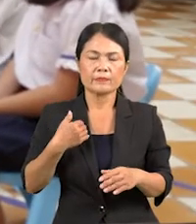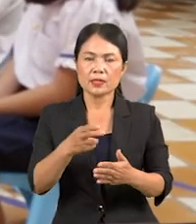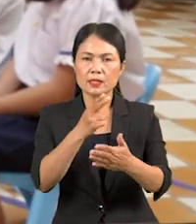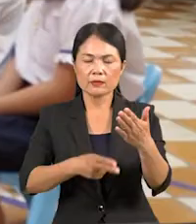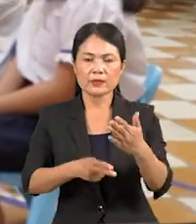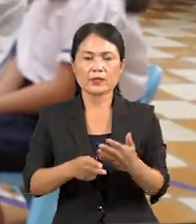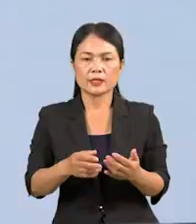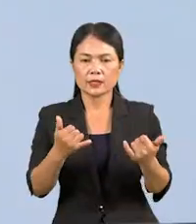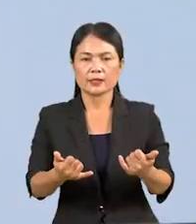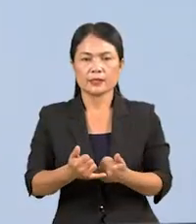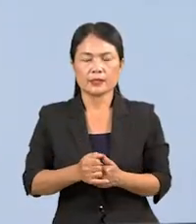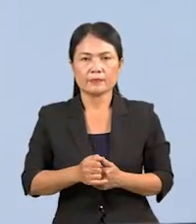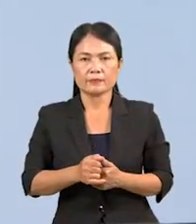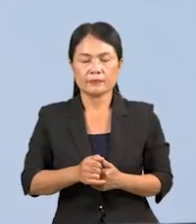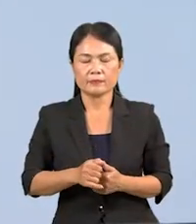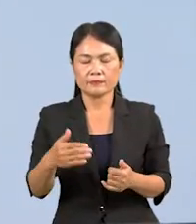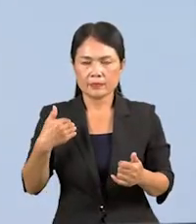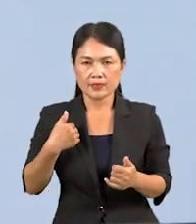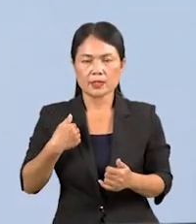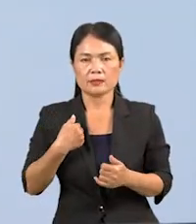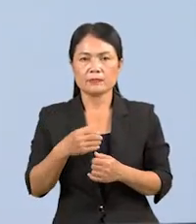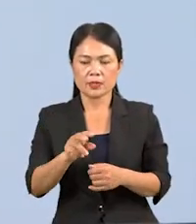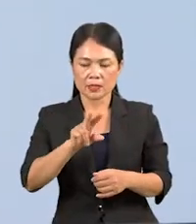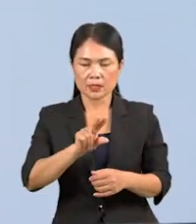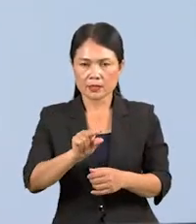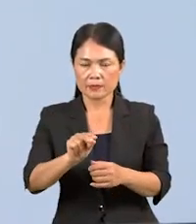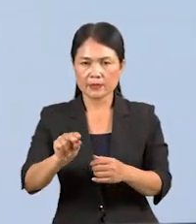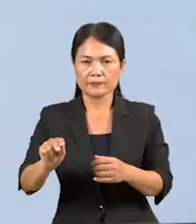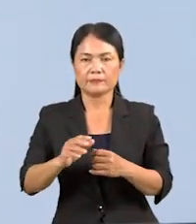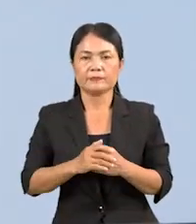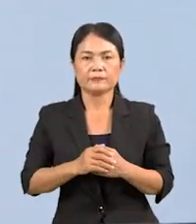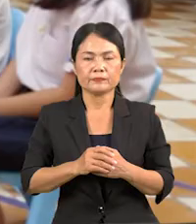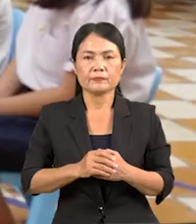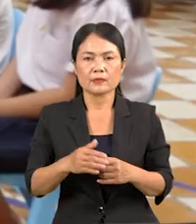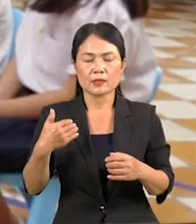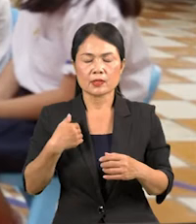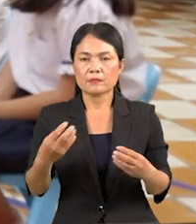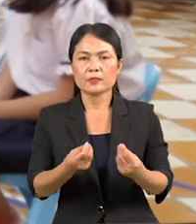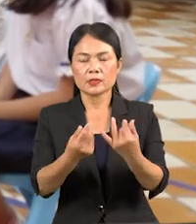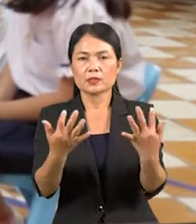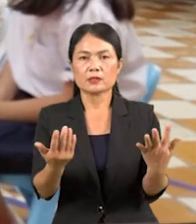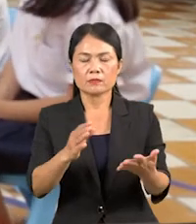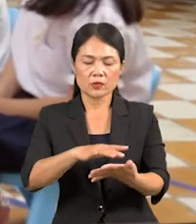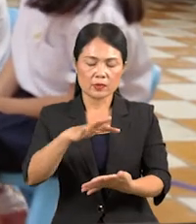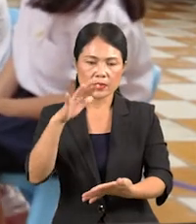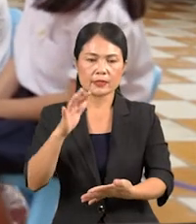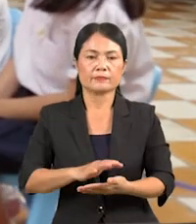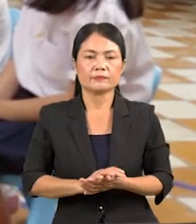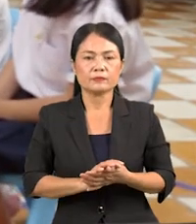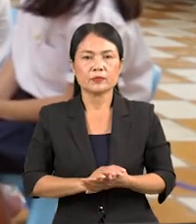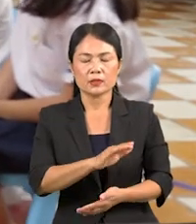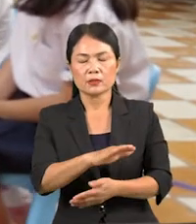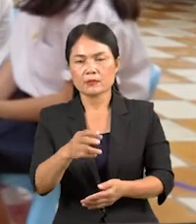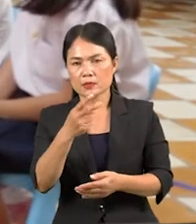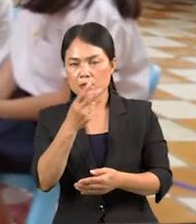មានអ្វីនេះកូនចាគឺអ្នកគ្រូមានដង្គៀបមានច្រើនពណ៌អត់កូនចាឥឡូវ